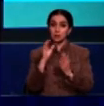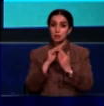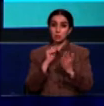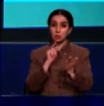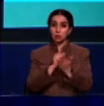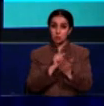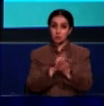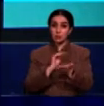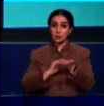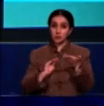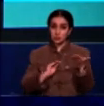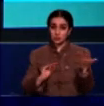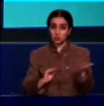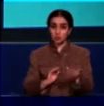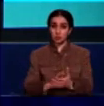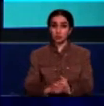домашнюю работу.